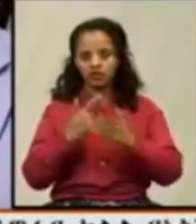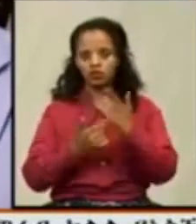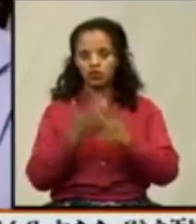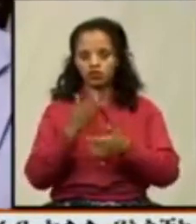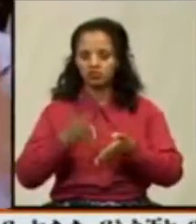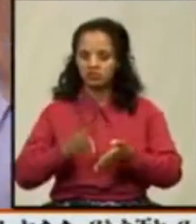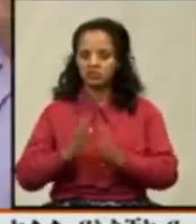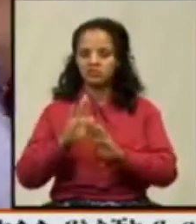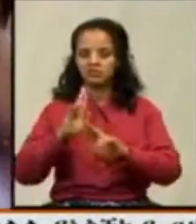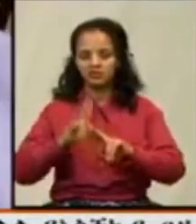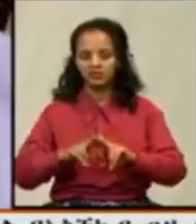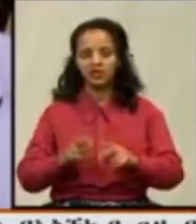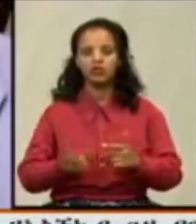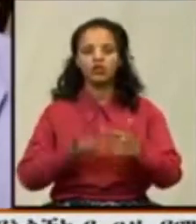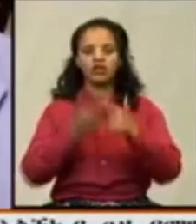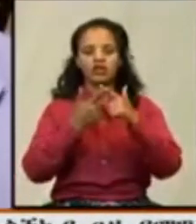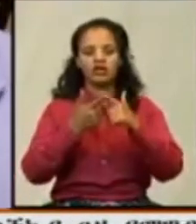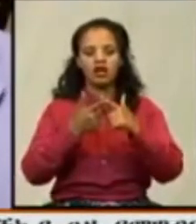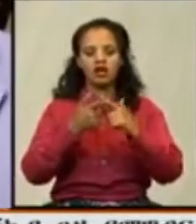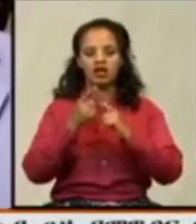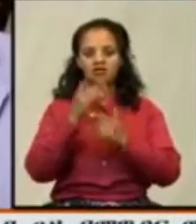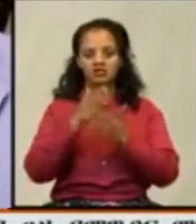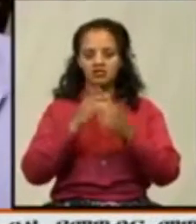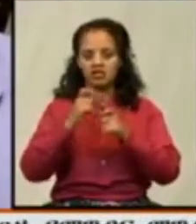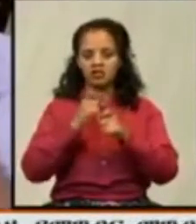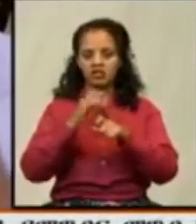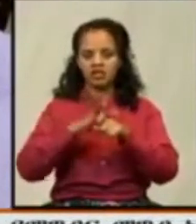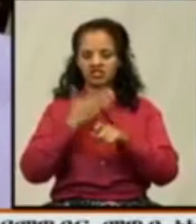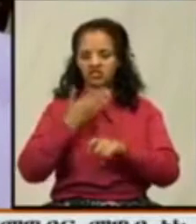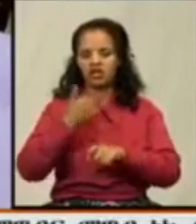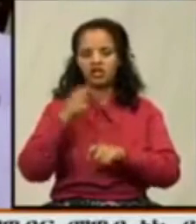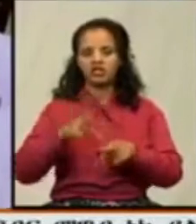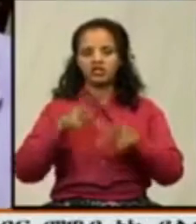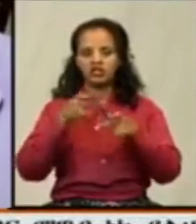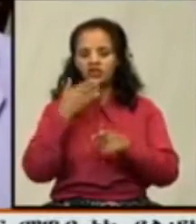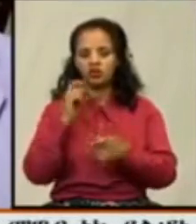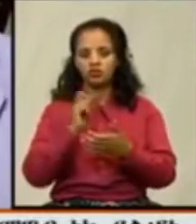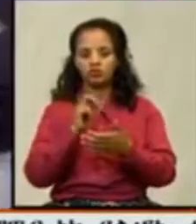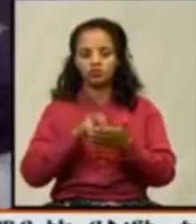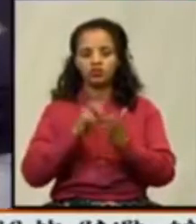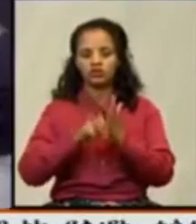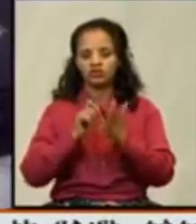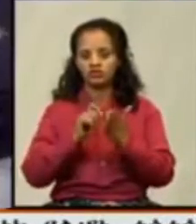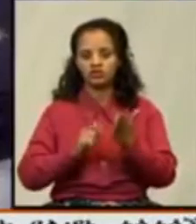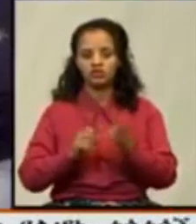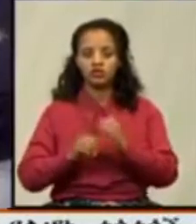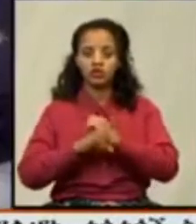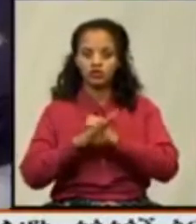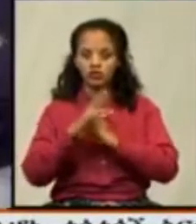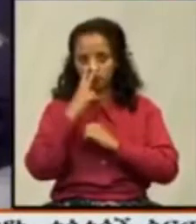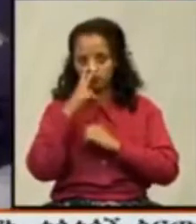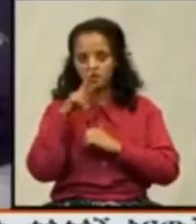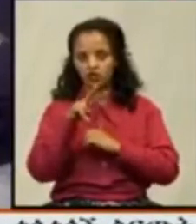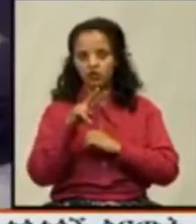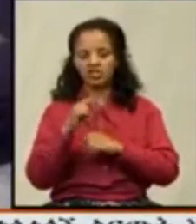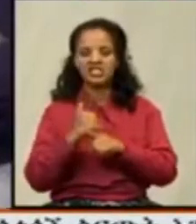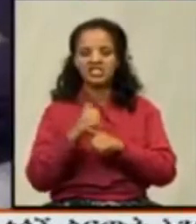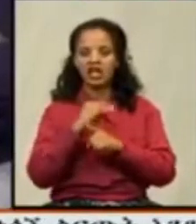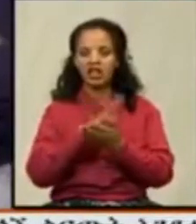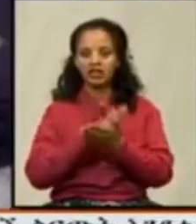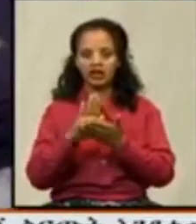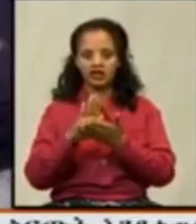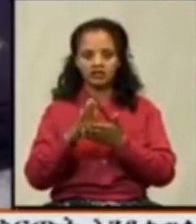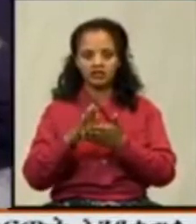ዳይሬክሽን አስቀምጠን በሁለተኛ መንፈቅ ዓመት ላይ የተሻለ ድል የተሻለ ውጤት እናስመዘግባለን የሚል መታለይ። በዘርፉ የሚስተዋለውን የስልጠናና ጥራት